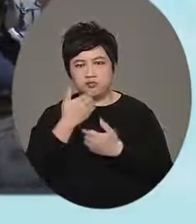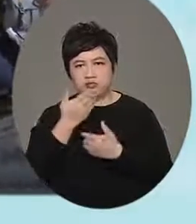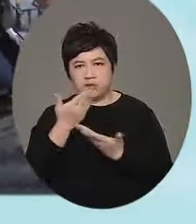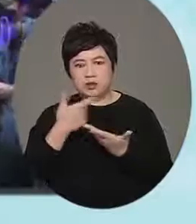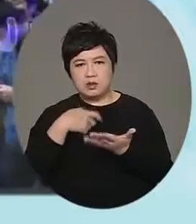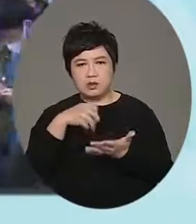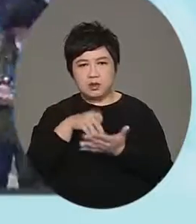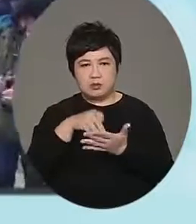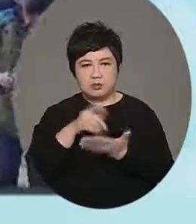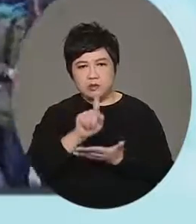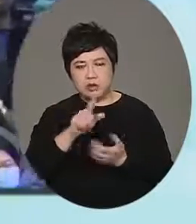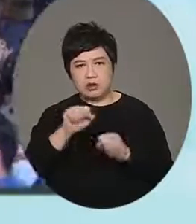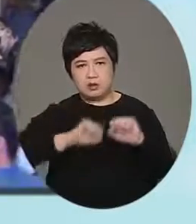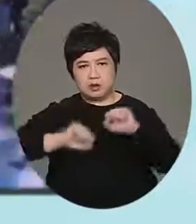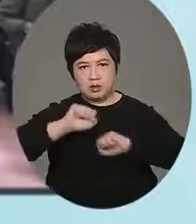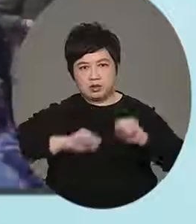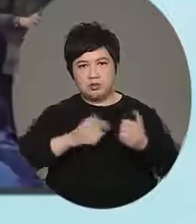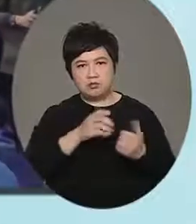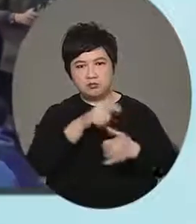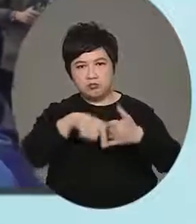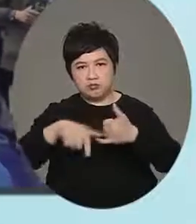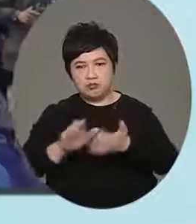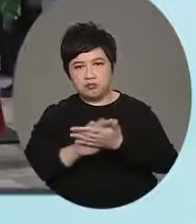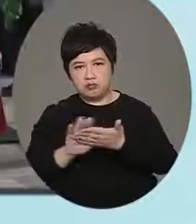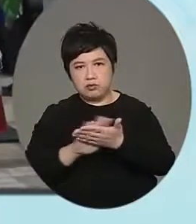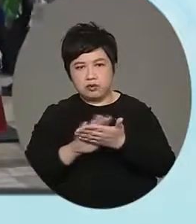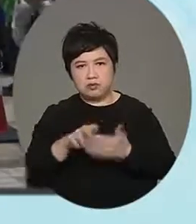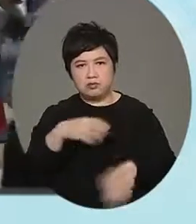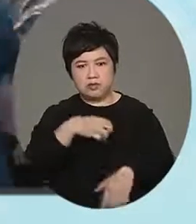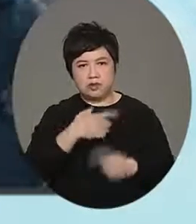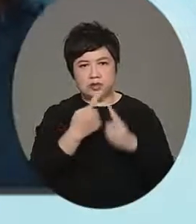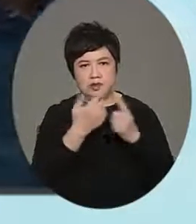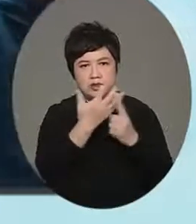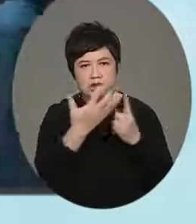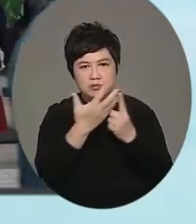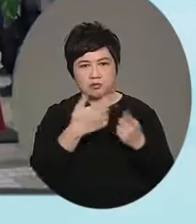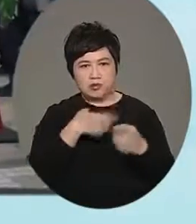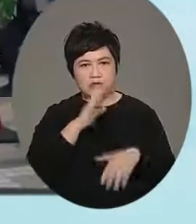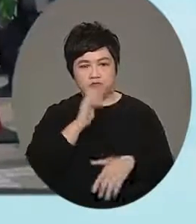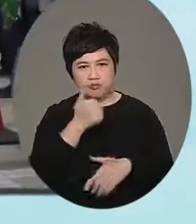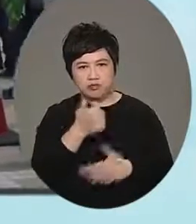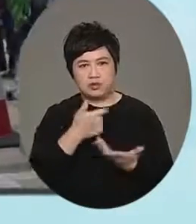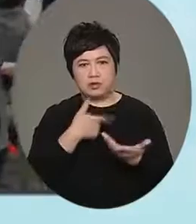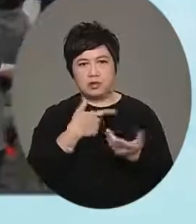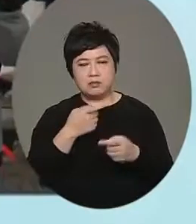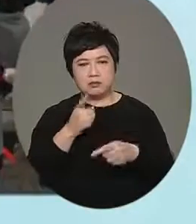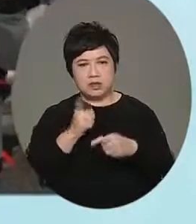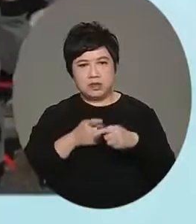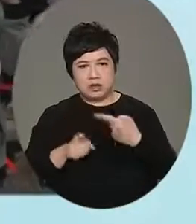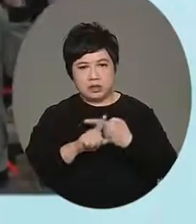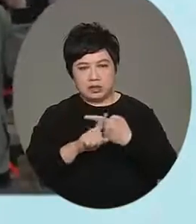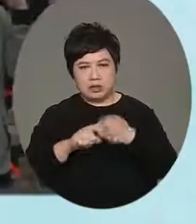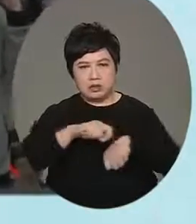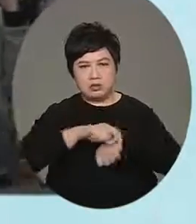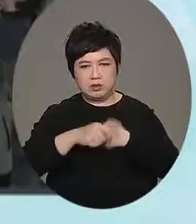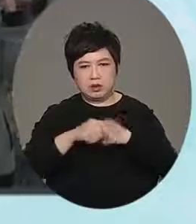與程度、控罪行為和各個被告的背景，認為這15個人有充足理由，不會實施危害國